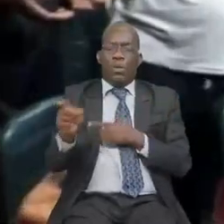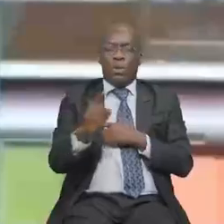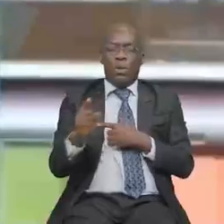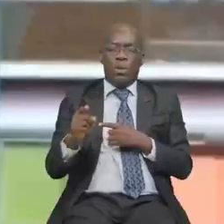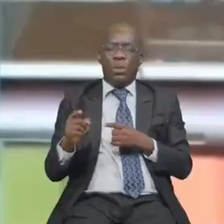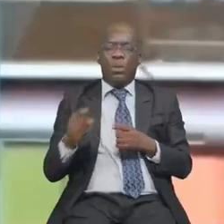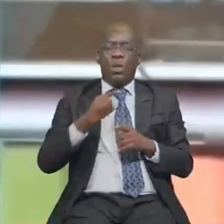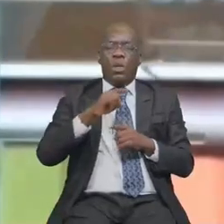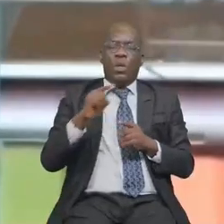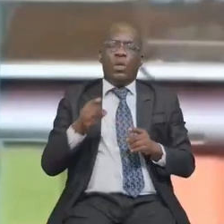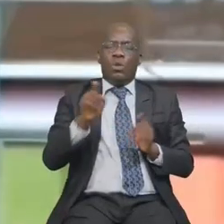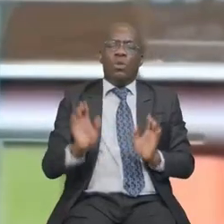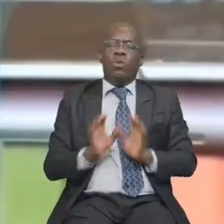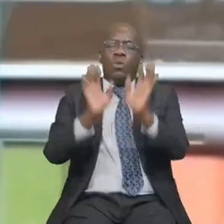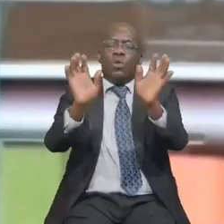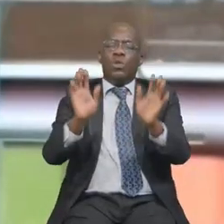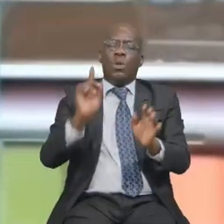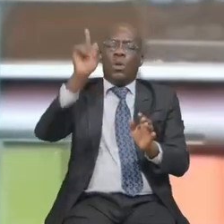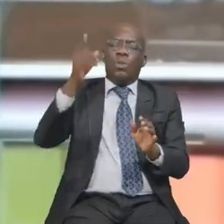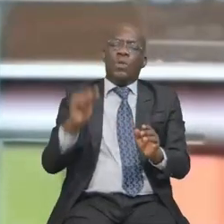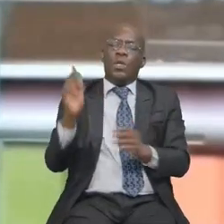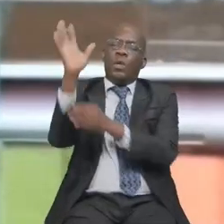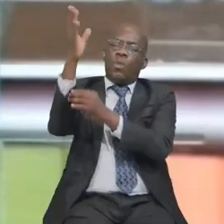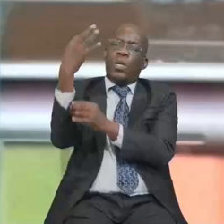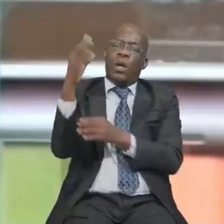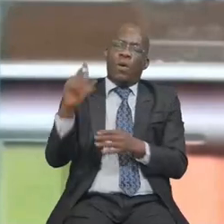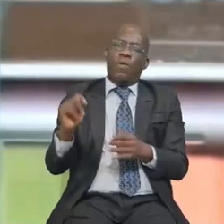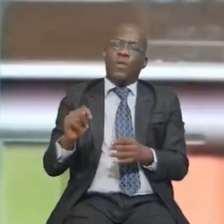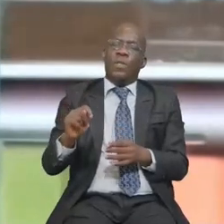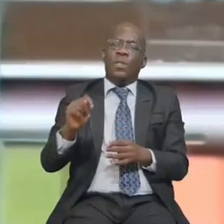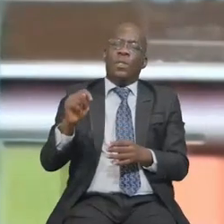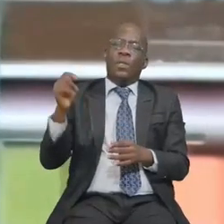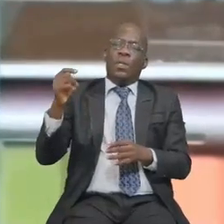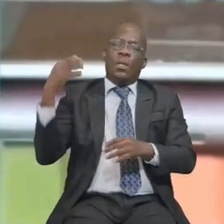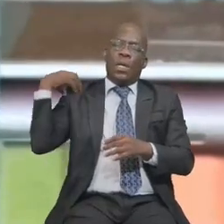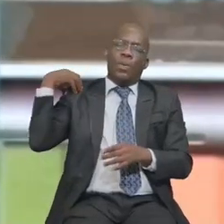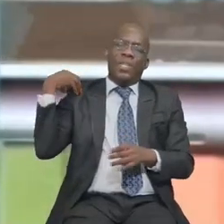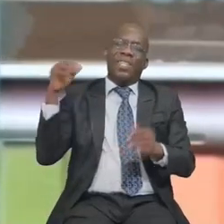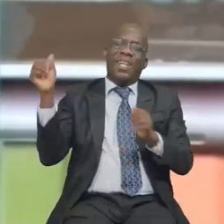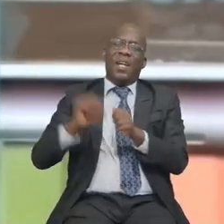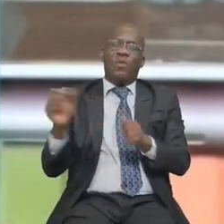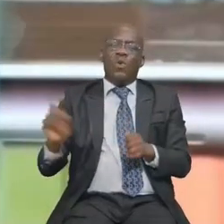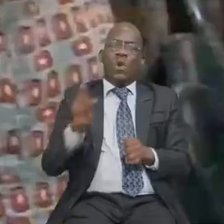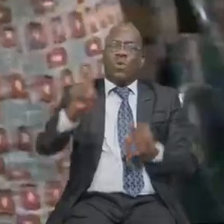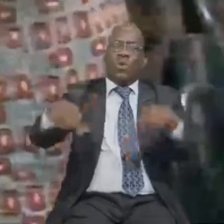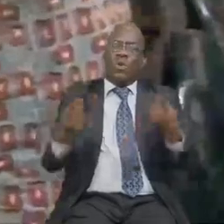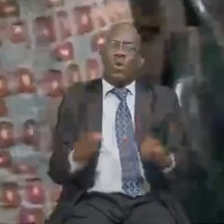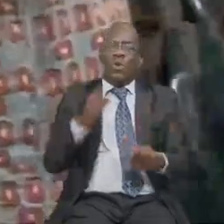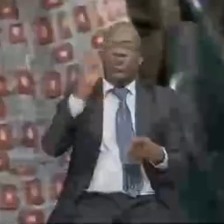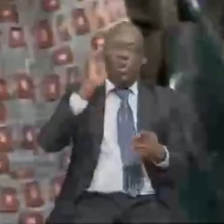vas élever la bannière du capitaine. Partout tu iras, tu seras du côté des